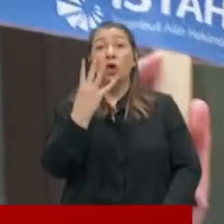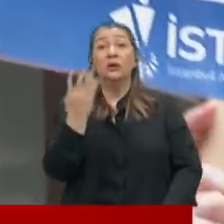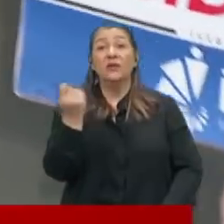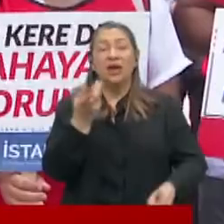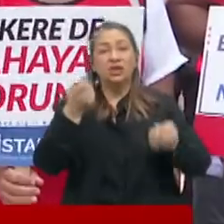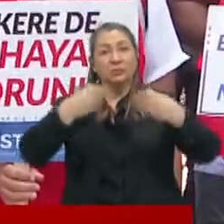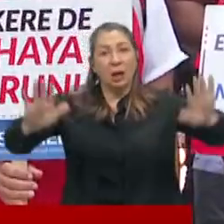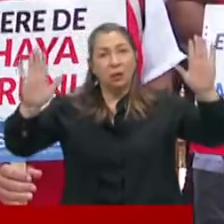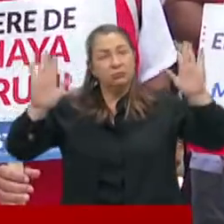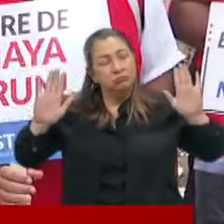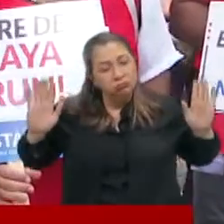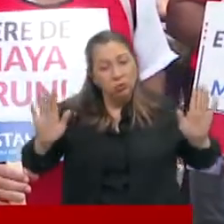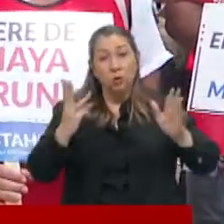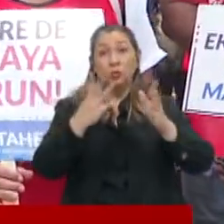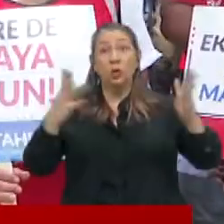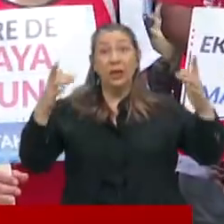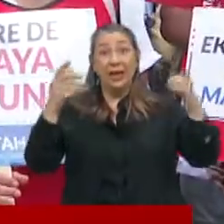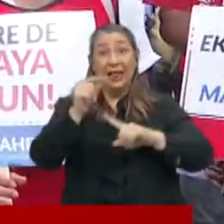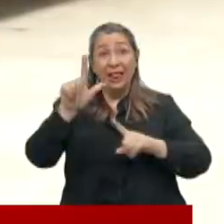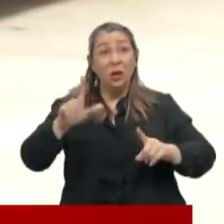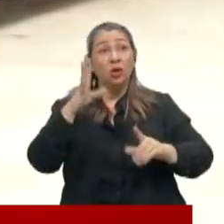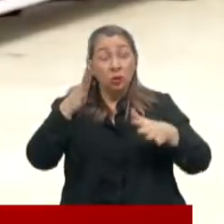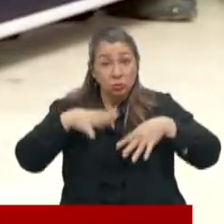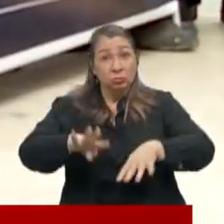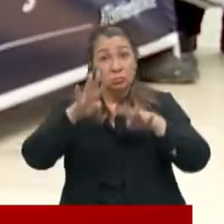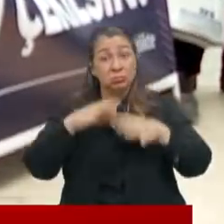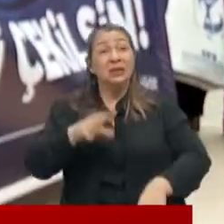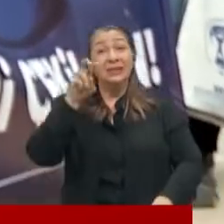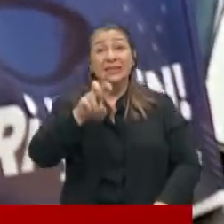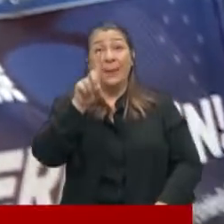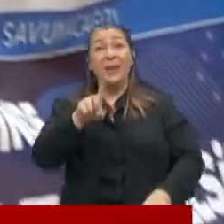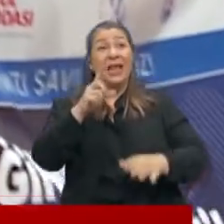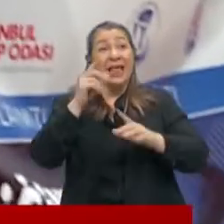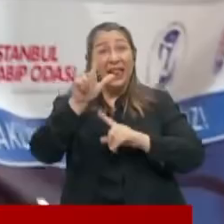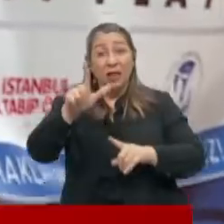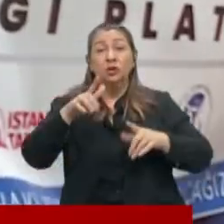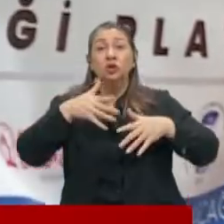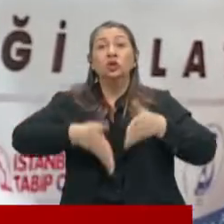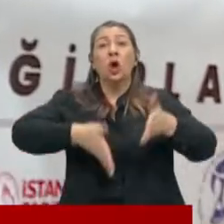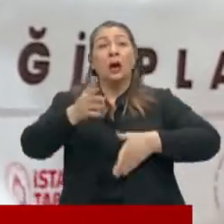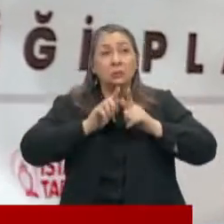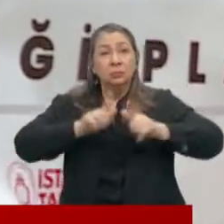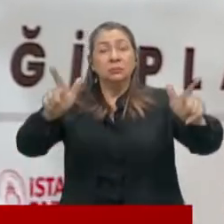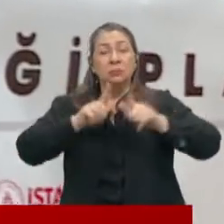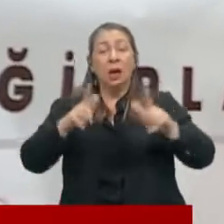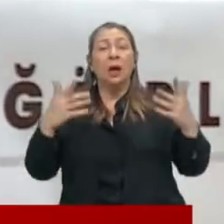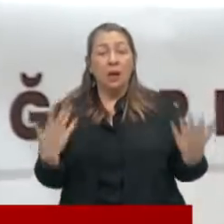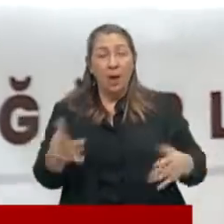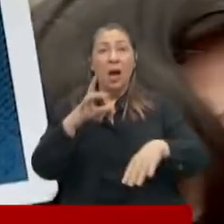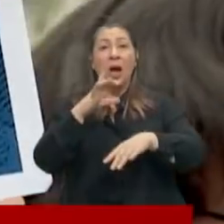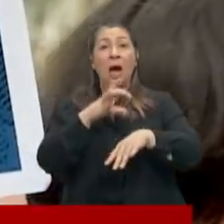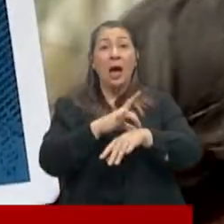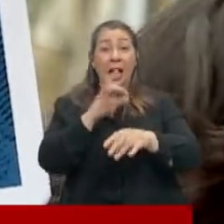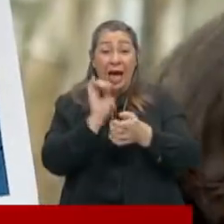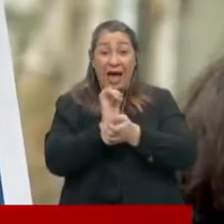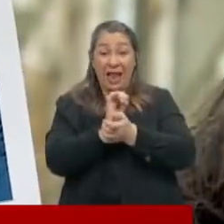iş bıraktılar. 3 büyük ilde 4 miting yapıp 81 ilde sokaklarda aykırdılar ancak aile hekimleri ve